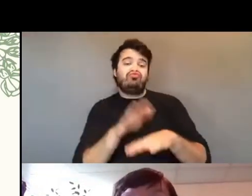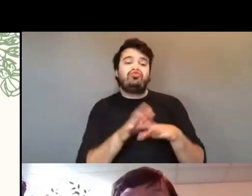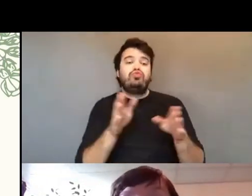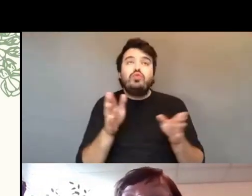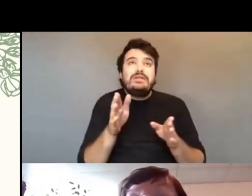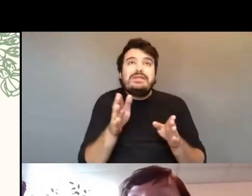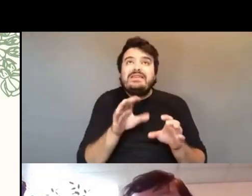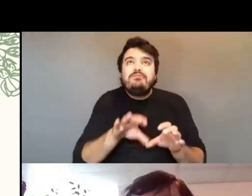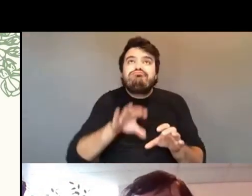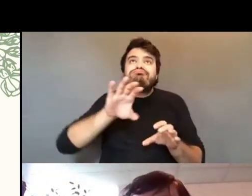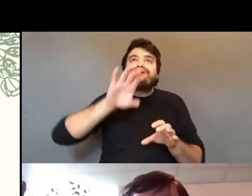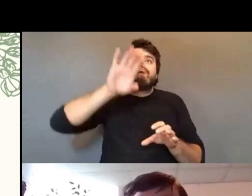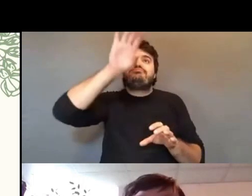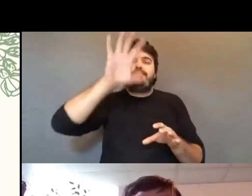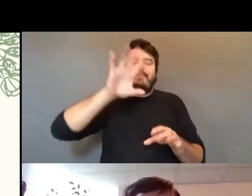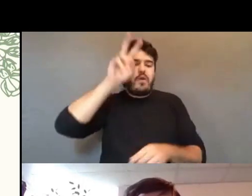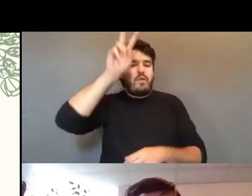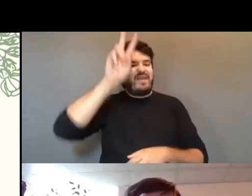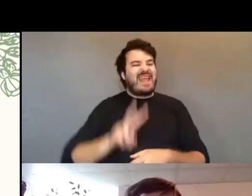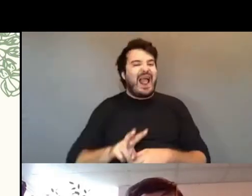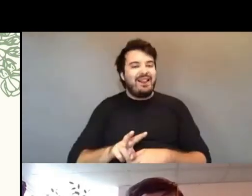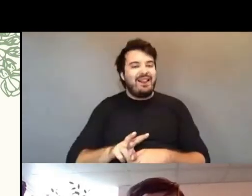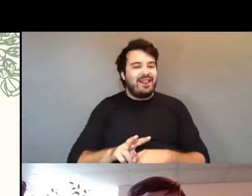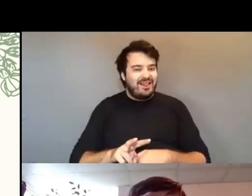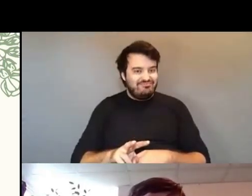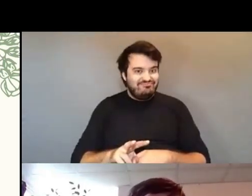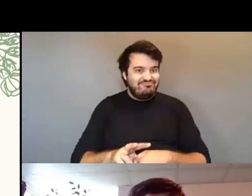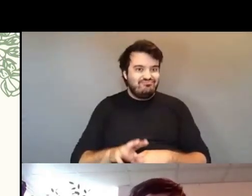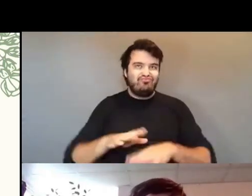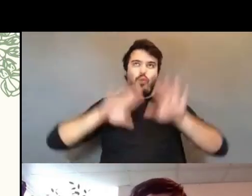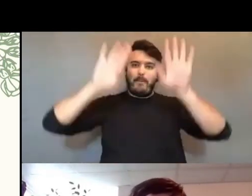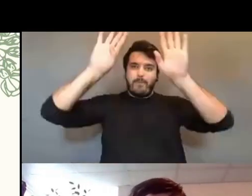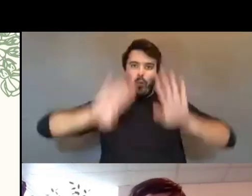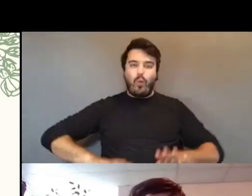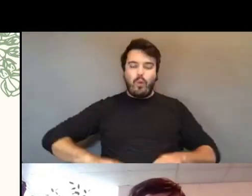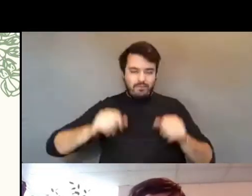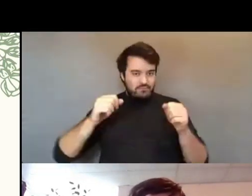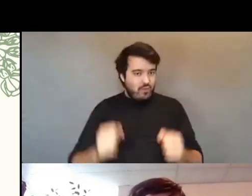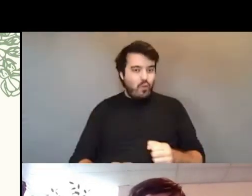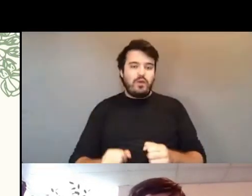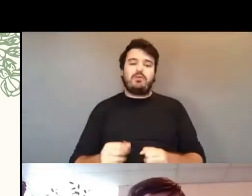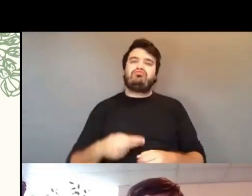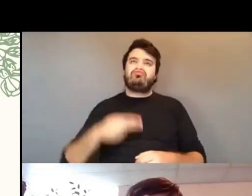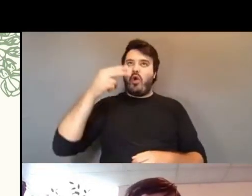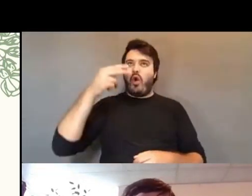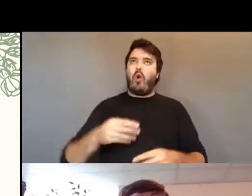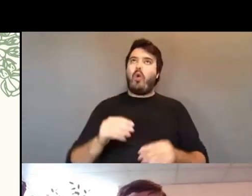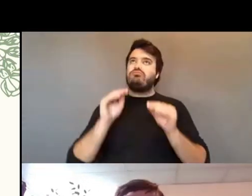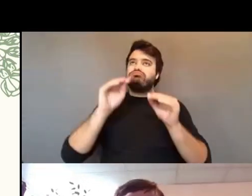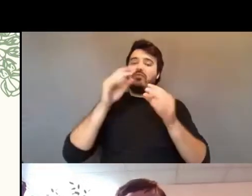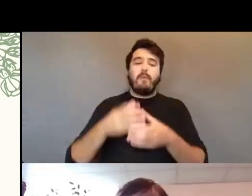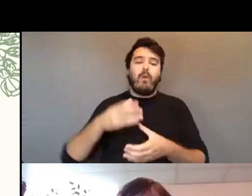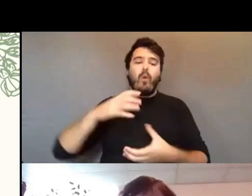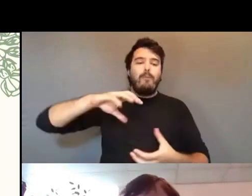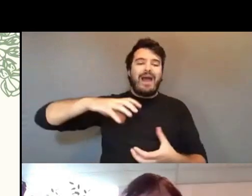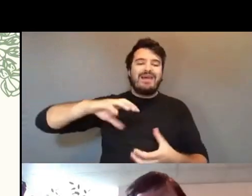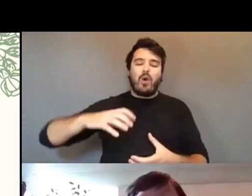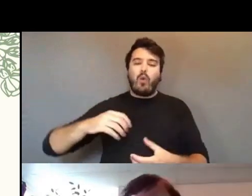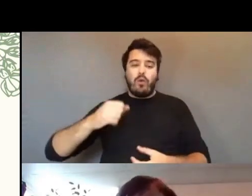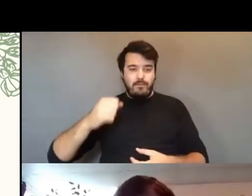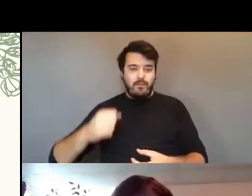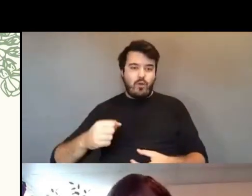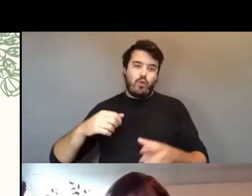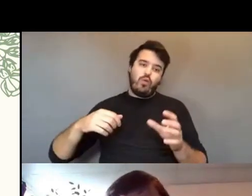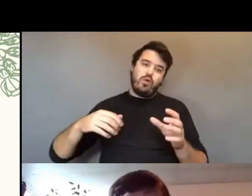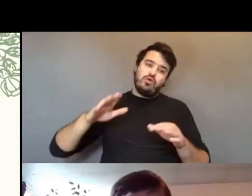espace en utilisant le vertical. Alors, on voit ici que les gens utilisaient des pots maçons qui se vissent sur